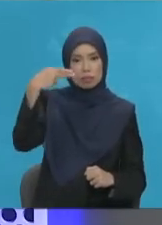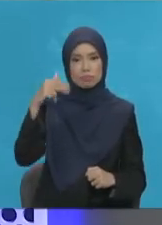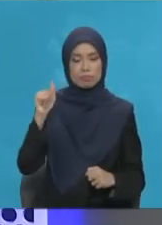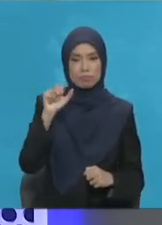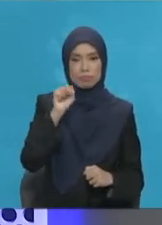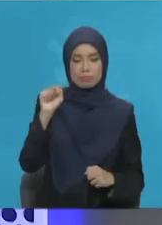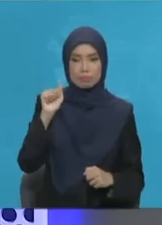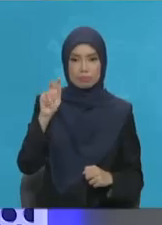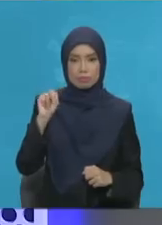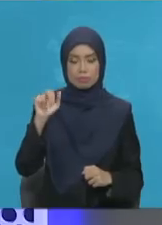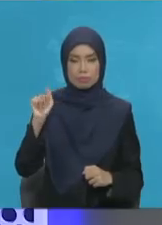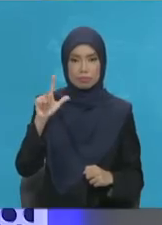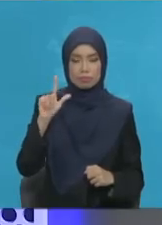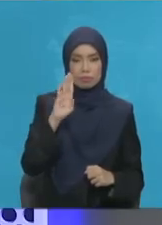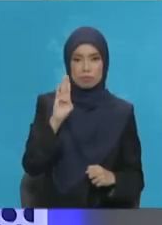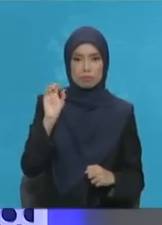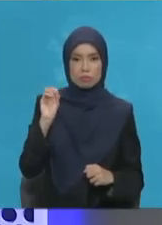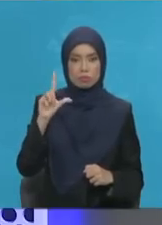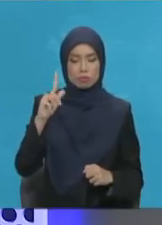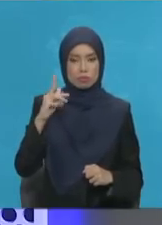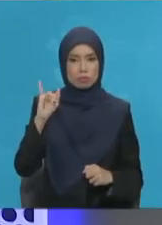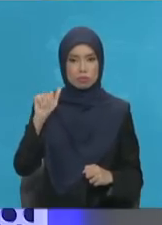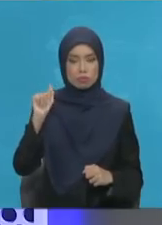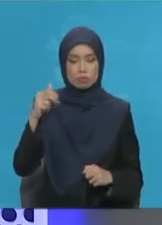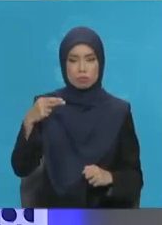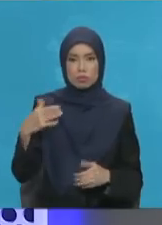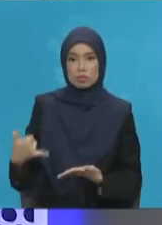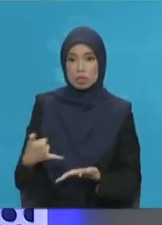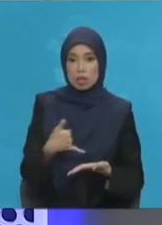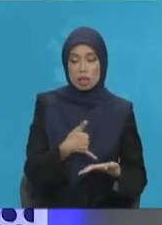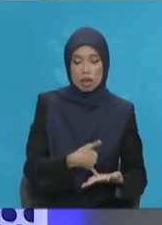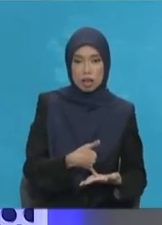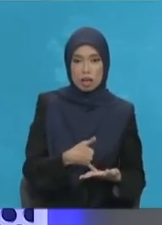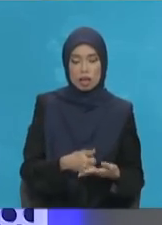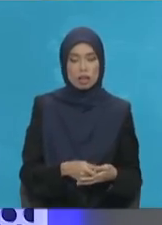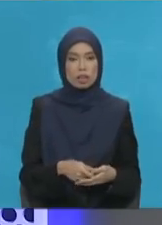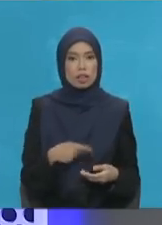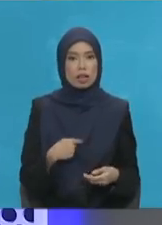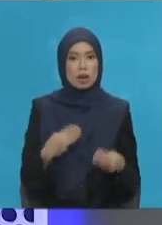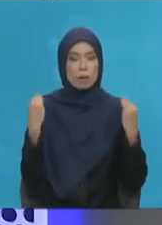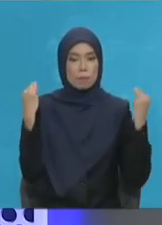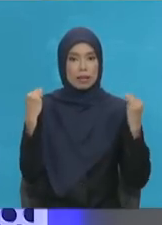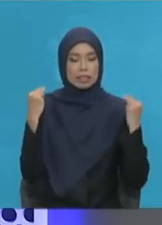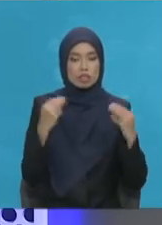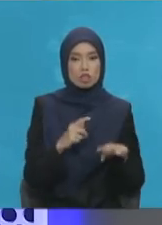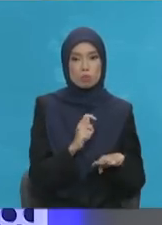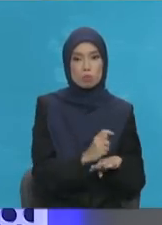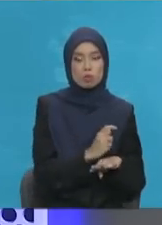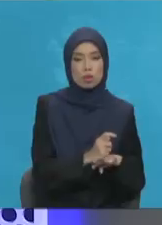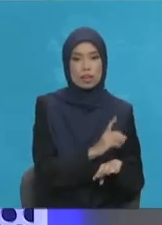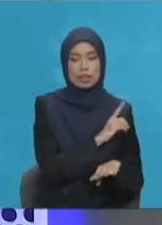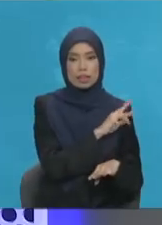berangkat ke majelis istiadat menerima tanda diraja dan pertunangan di raja yang berlangsung